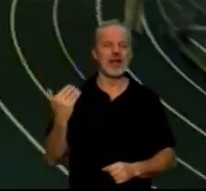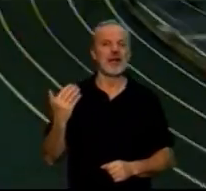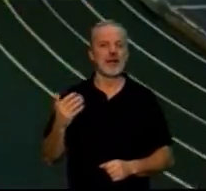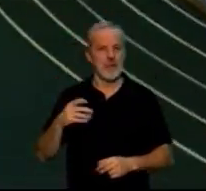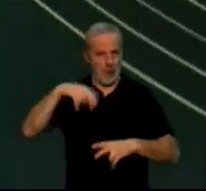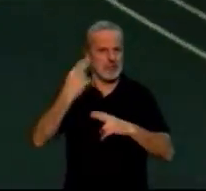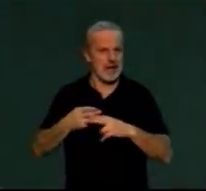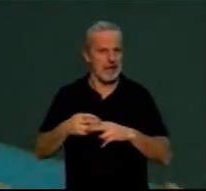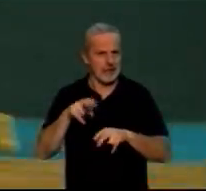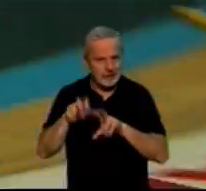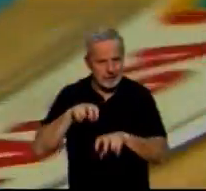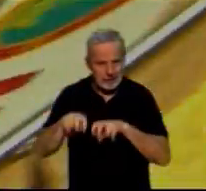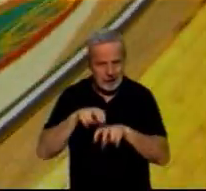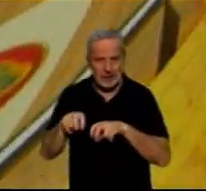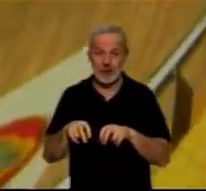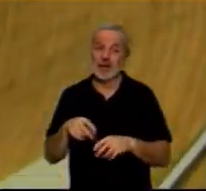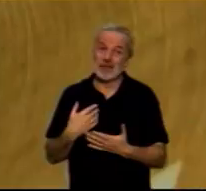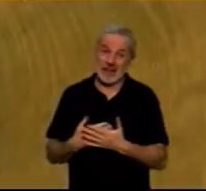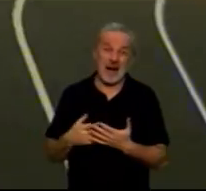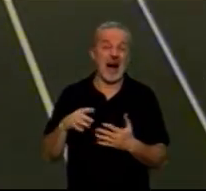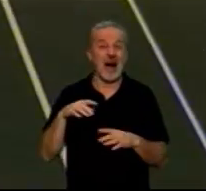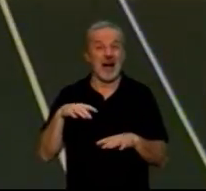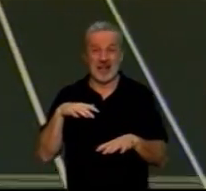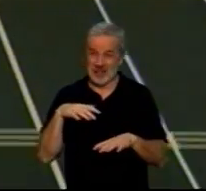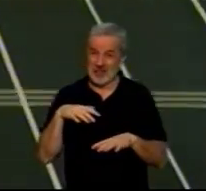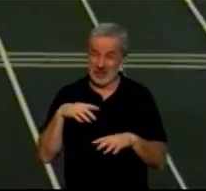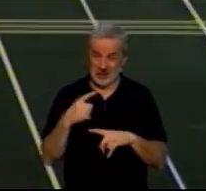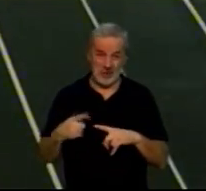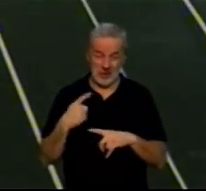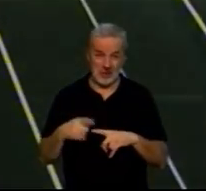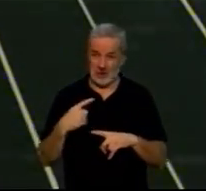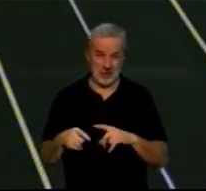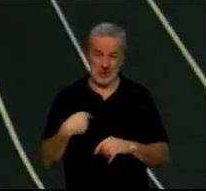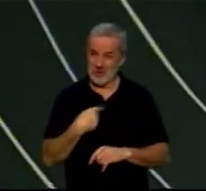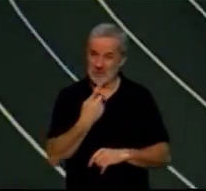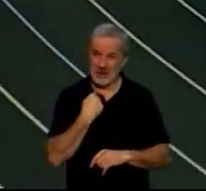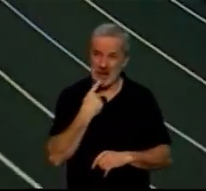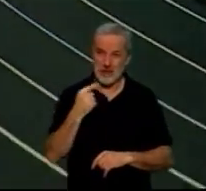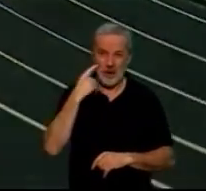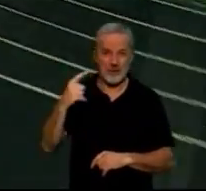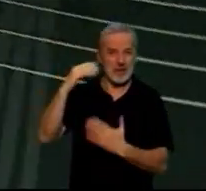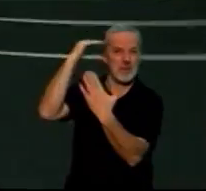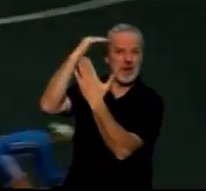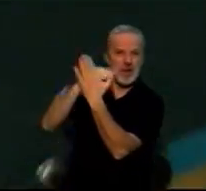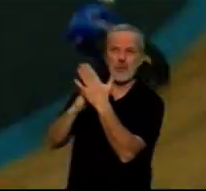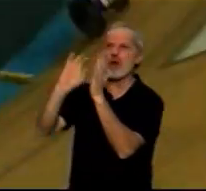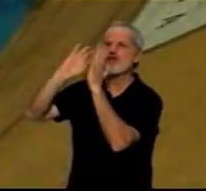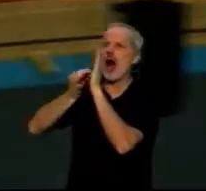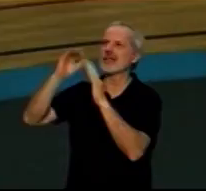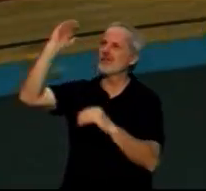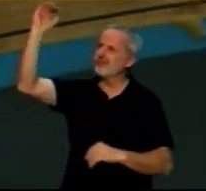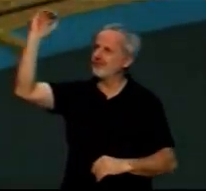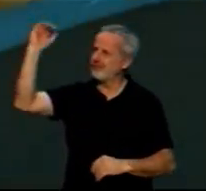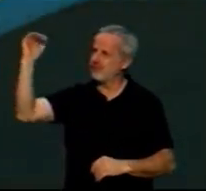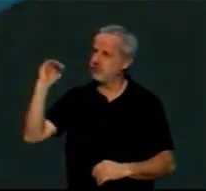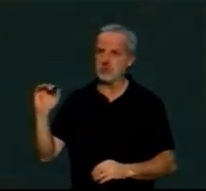poslední. Trošku mě možná mohlo rozstylovat, nebo trošku mě rozstylovalo, že tam vlastně jsem viděl na tabuli časy. Ale nějak